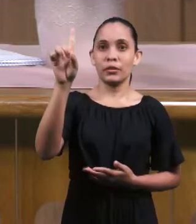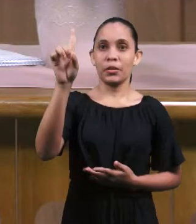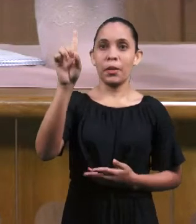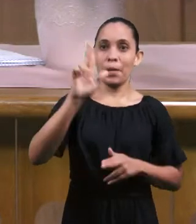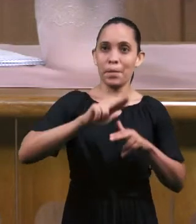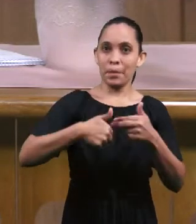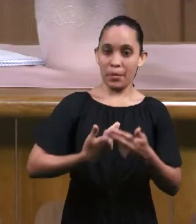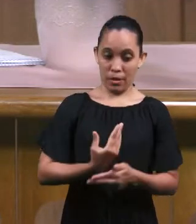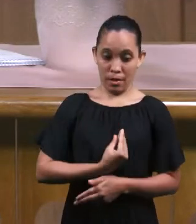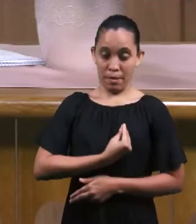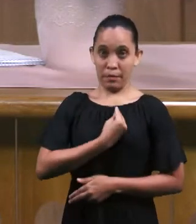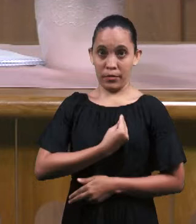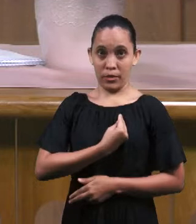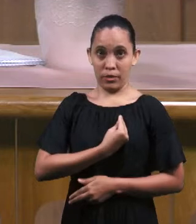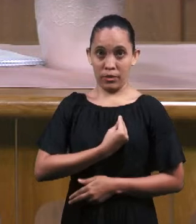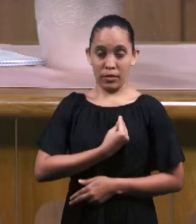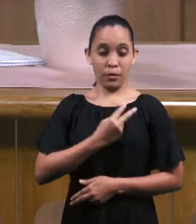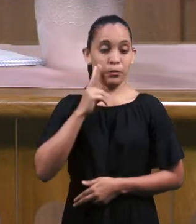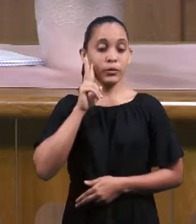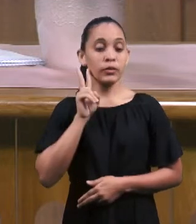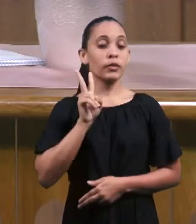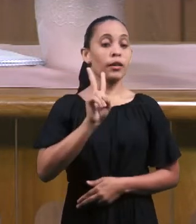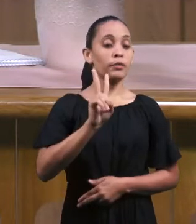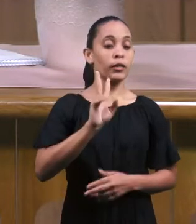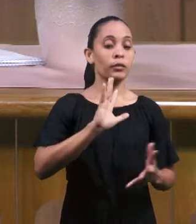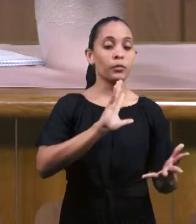Dieu. O Deus